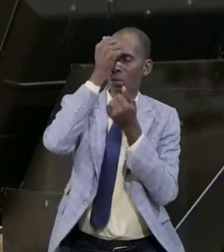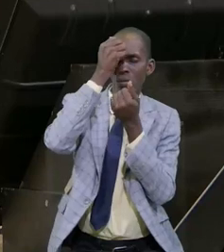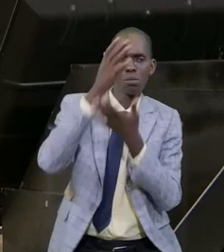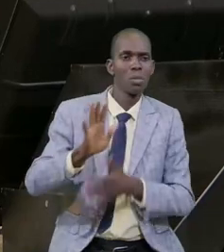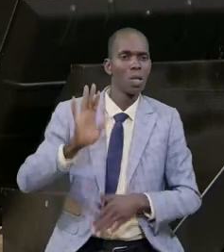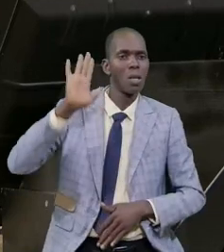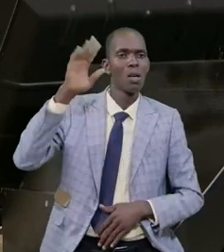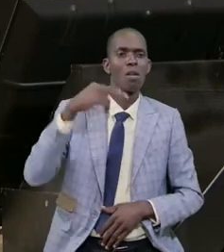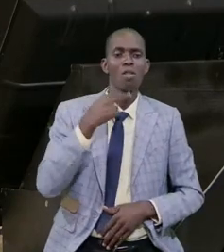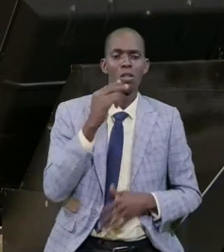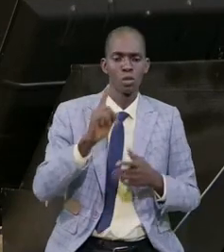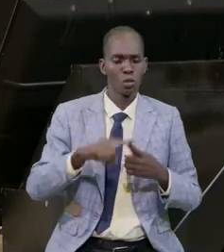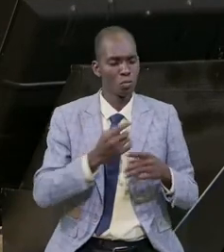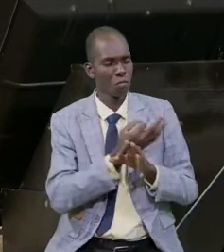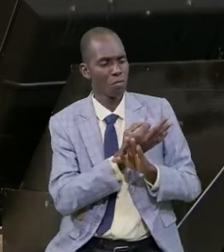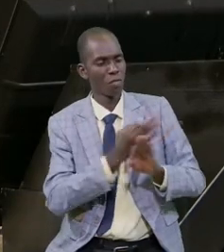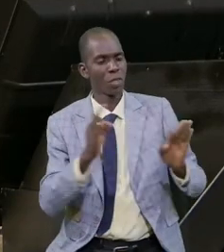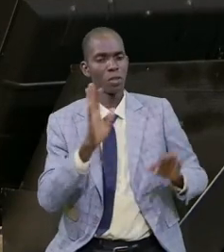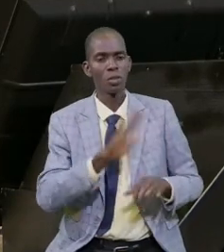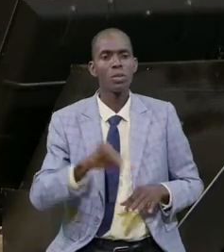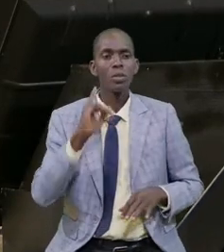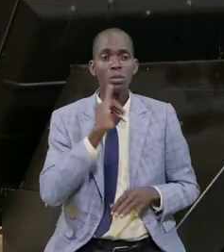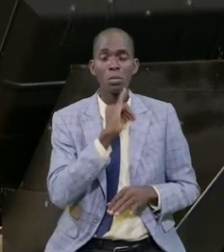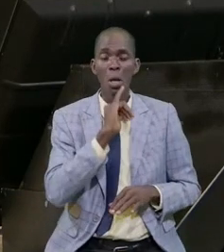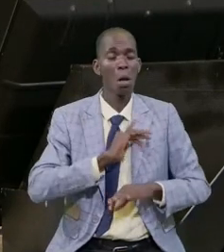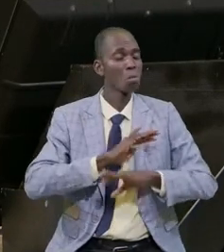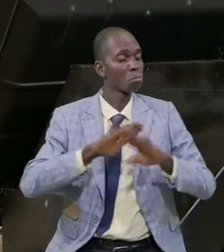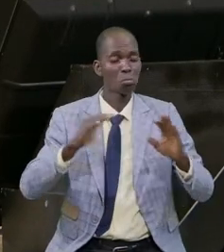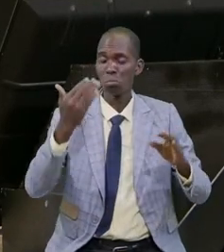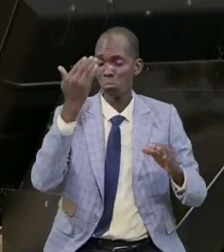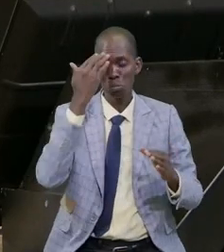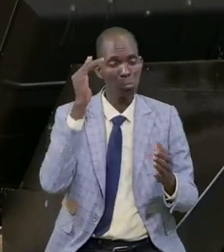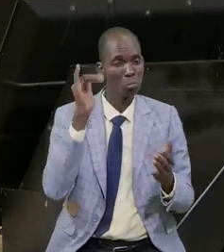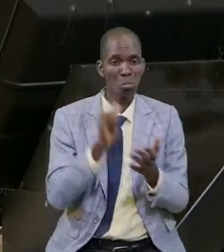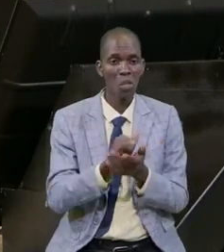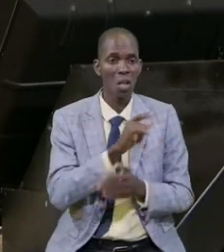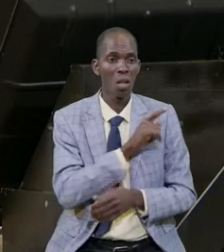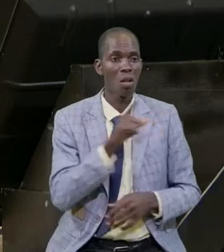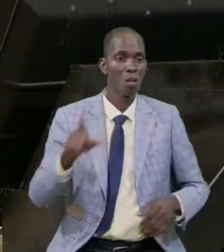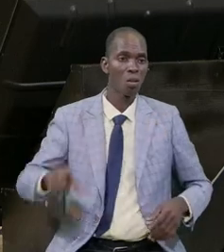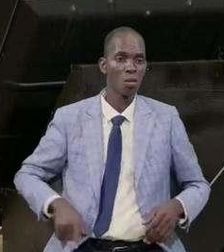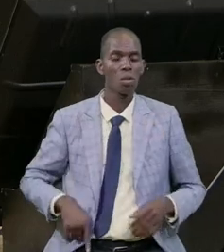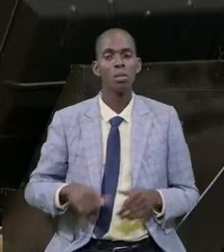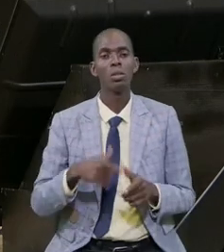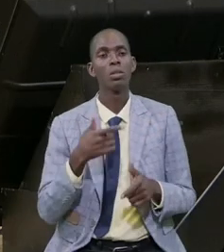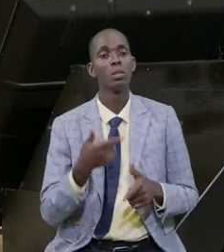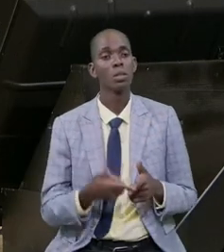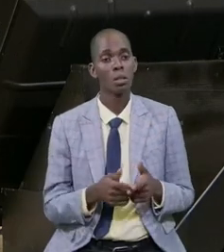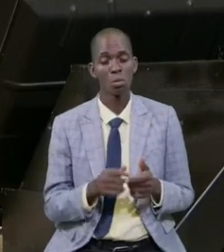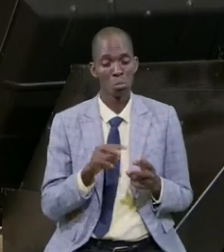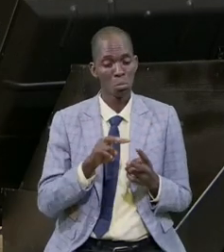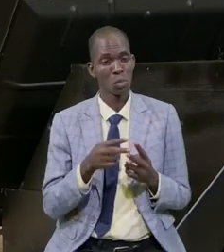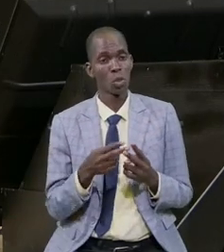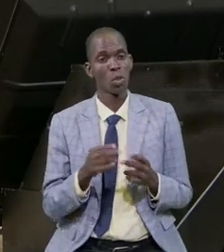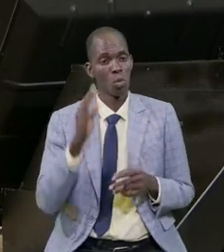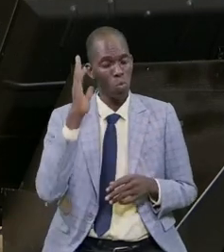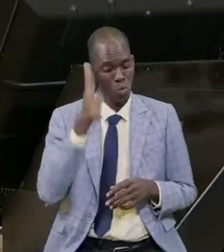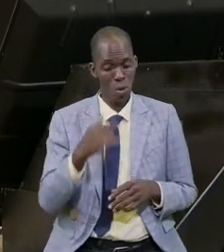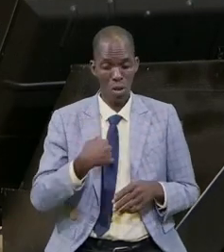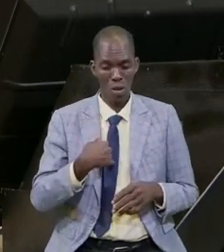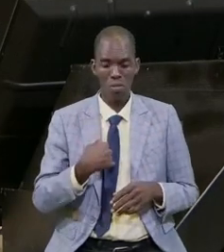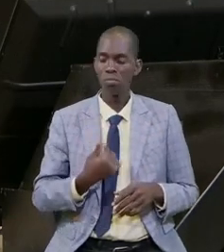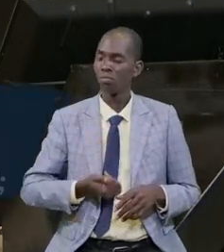Pharaon, Exode 5, 2. Pharaon répondit, qui est l'Éternel pour que j'obéisse à sa voix en laissant aller Israël? Je